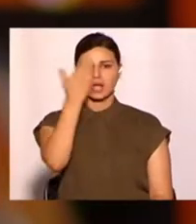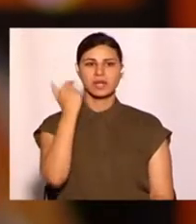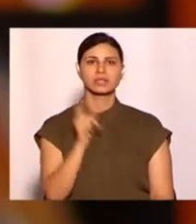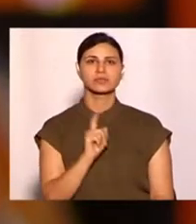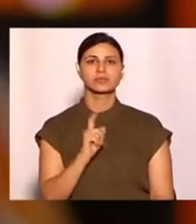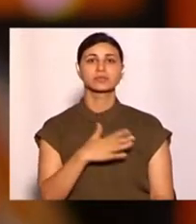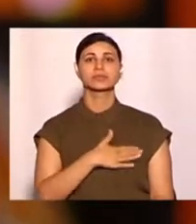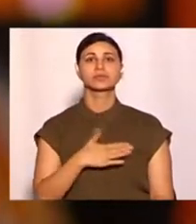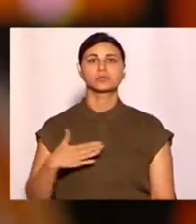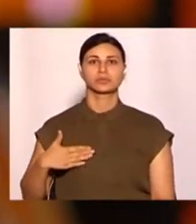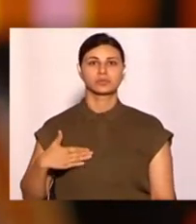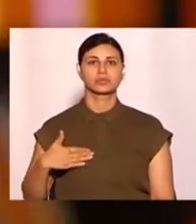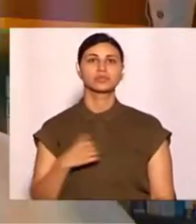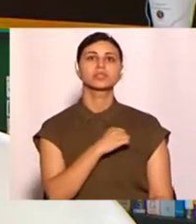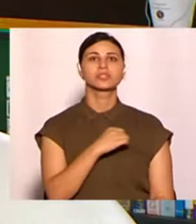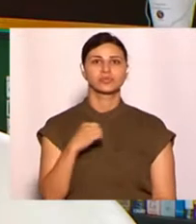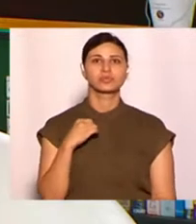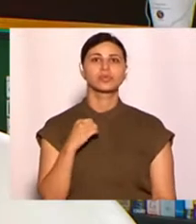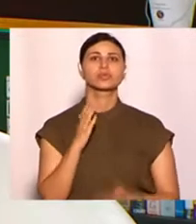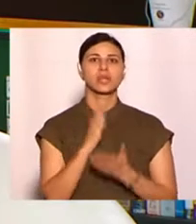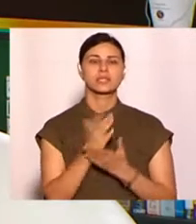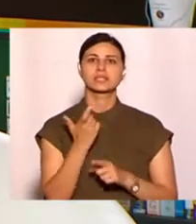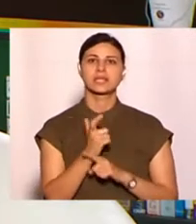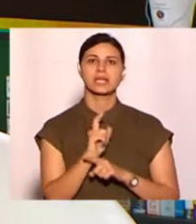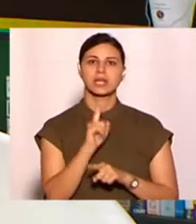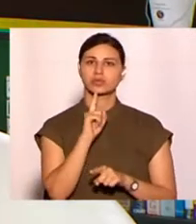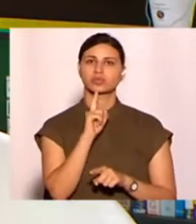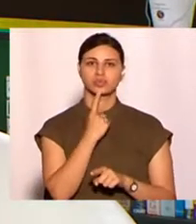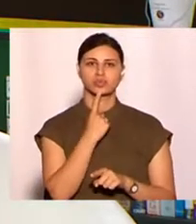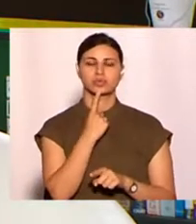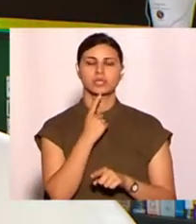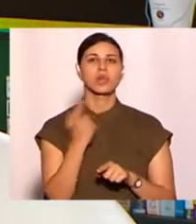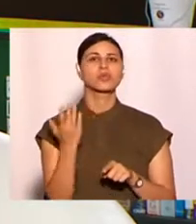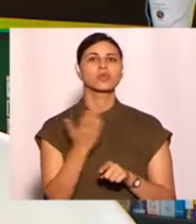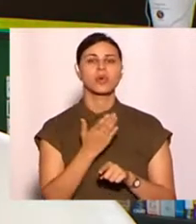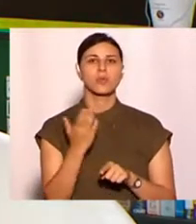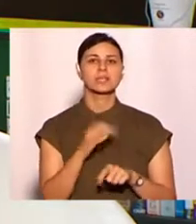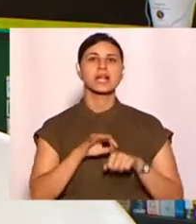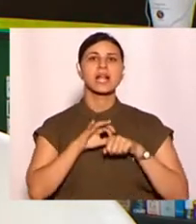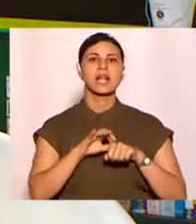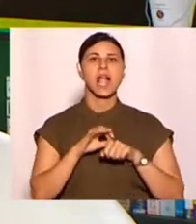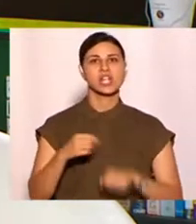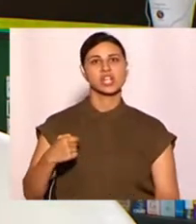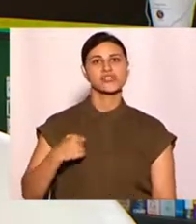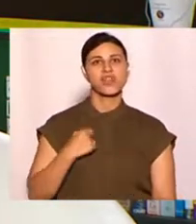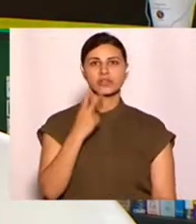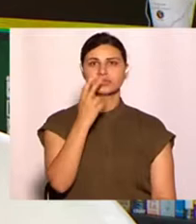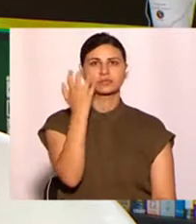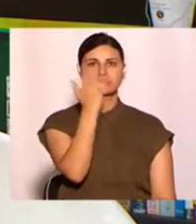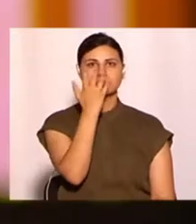რომ სარძევე ჯირკვალი თავად ძუძუ არის ურთულესი ორგანო, ორგანო, რომელიც კანქვეშ თითქოს არ ჩანს,